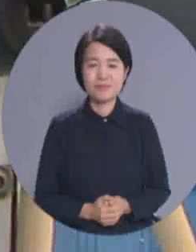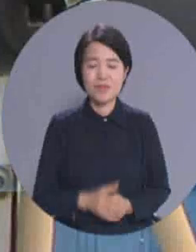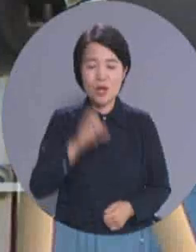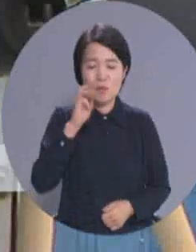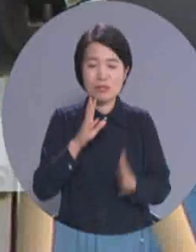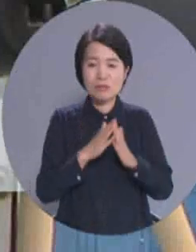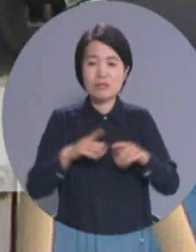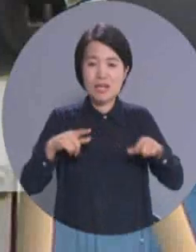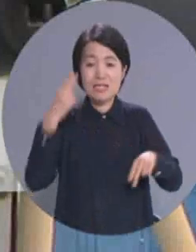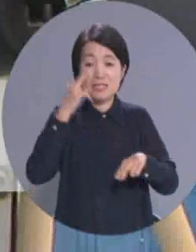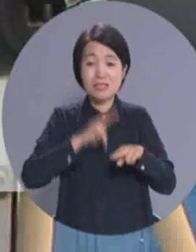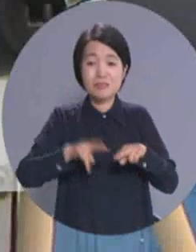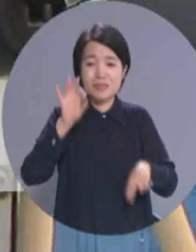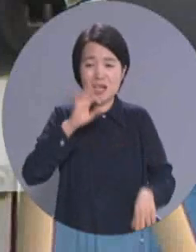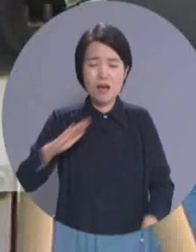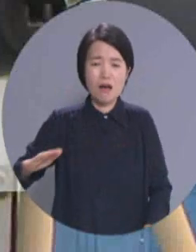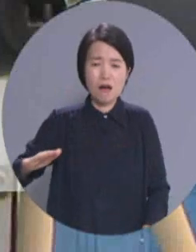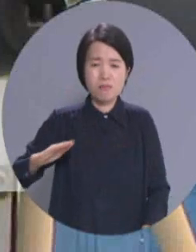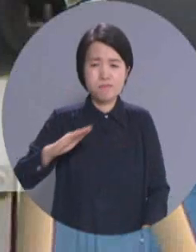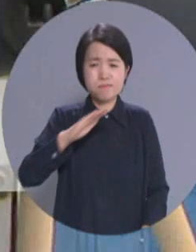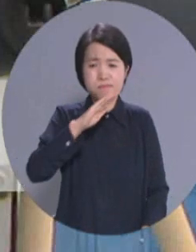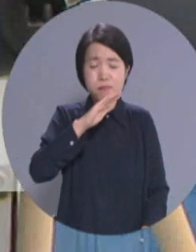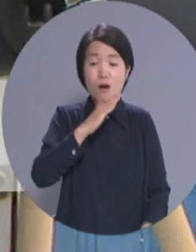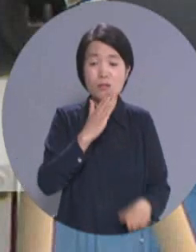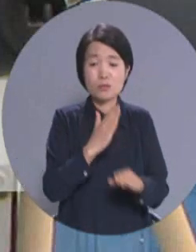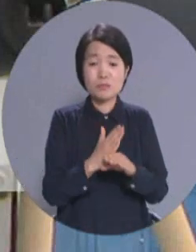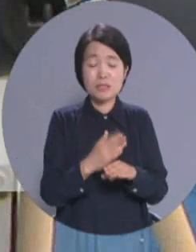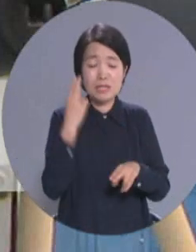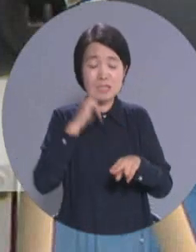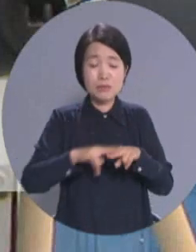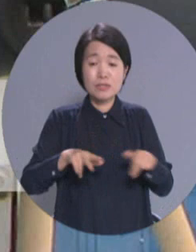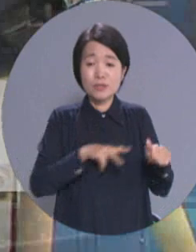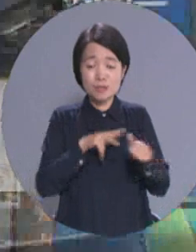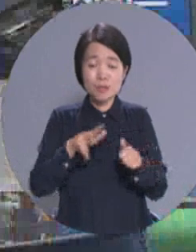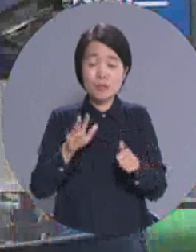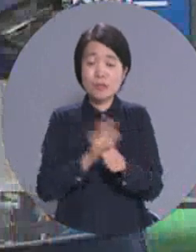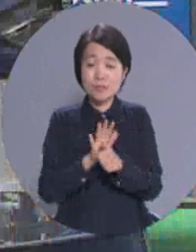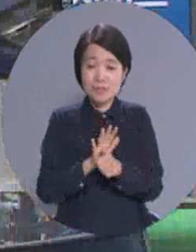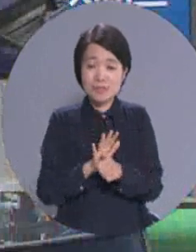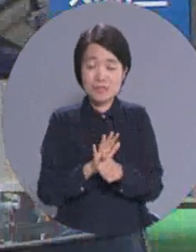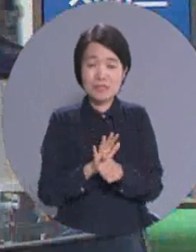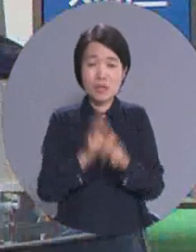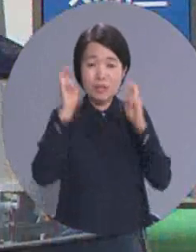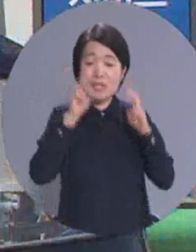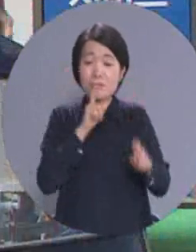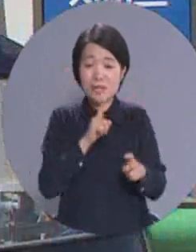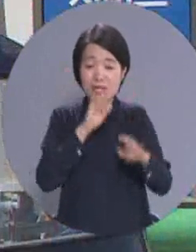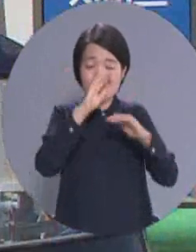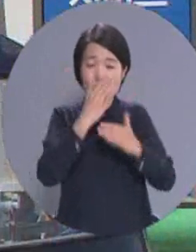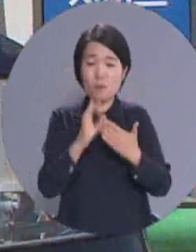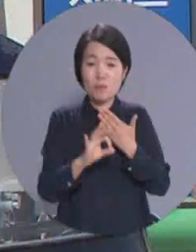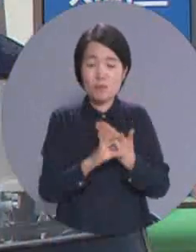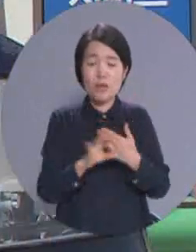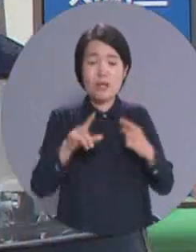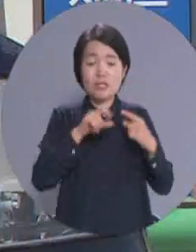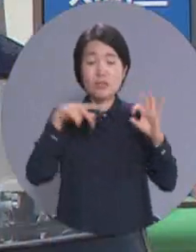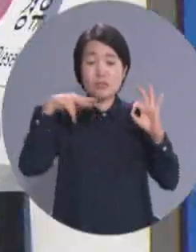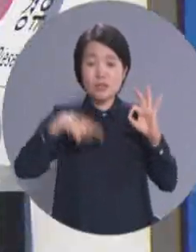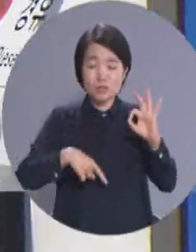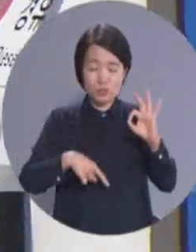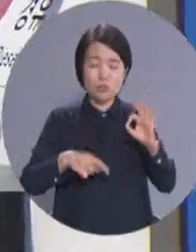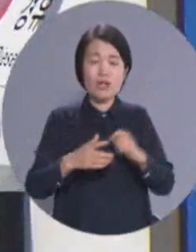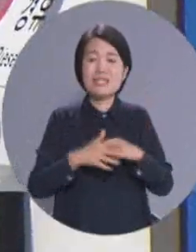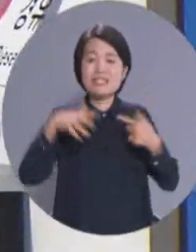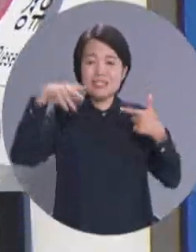광주 전남의 기름값이 계속 오르고 있습니다 유가 정보 서비스 오피넷에 따르면 10월 첫째 주 광주의 휘발유